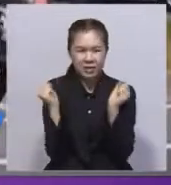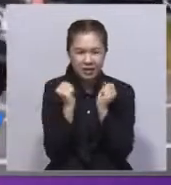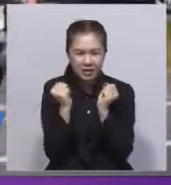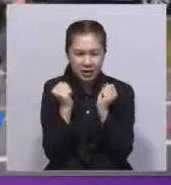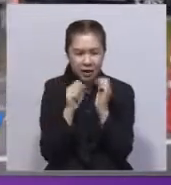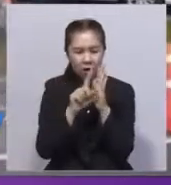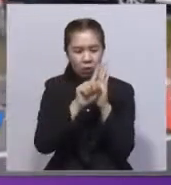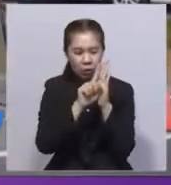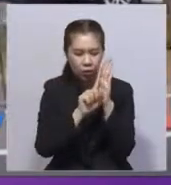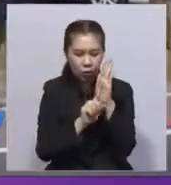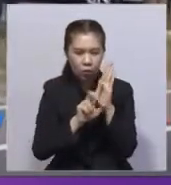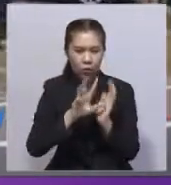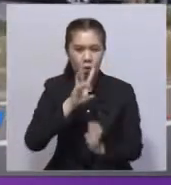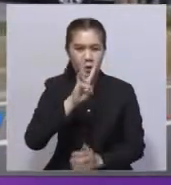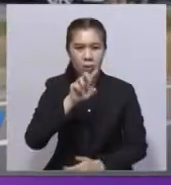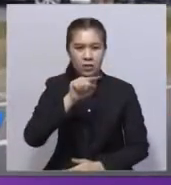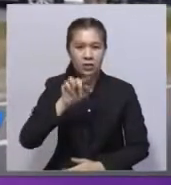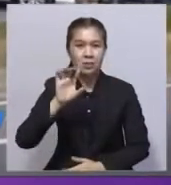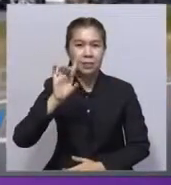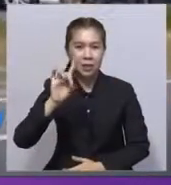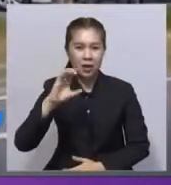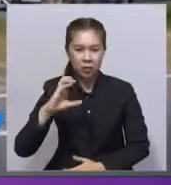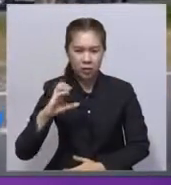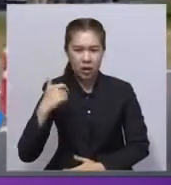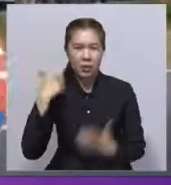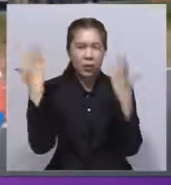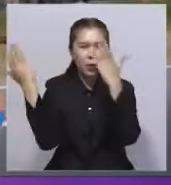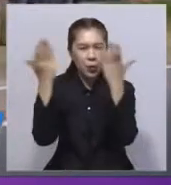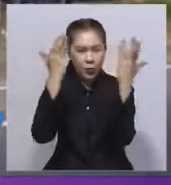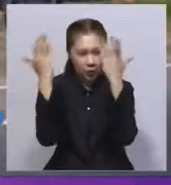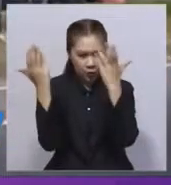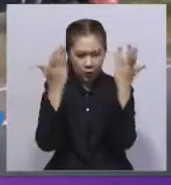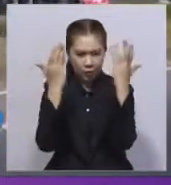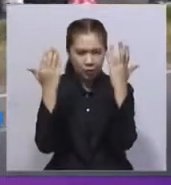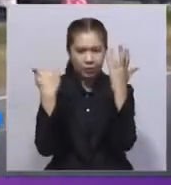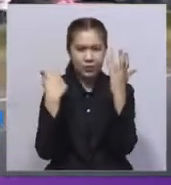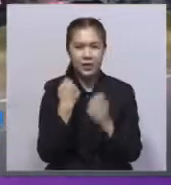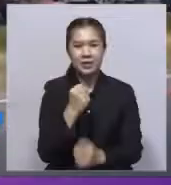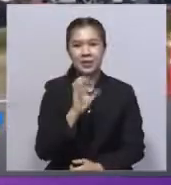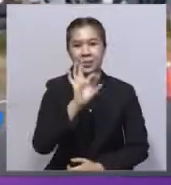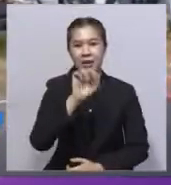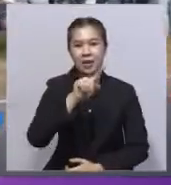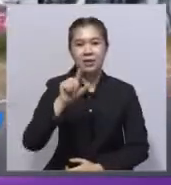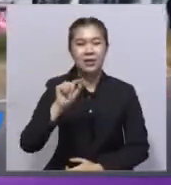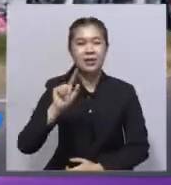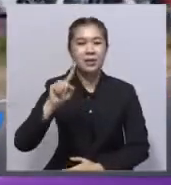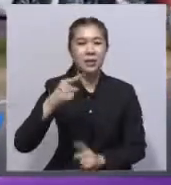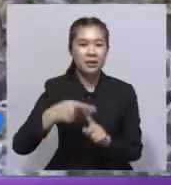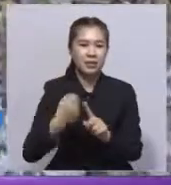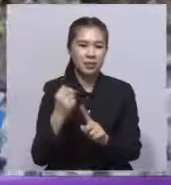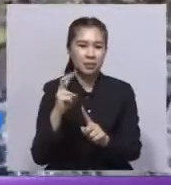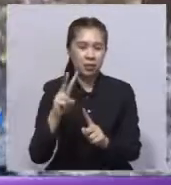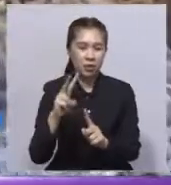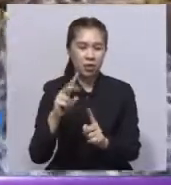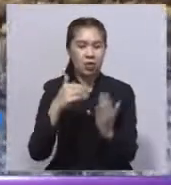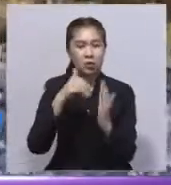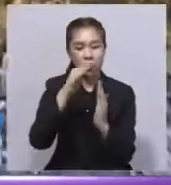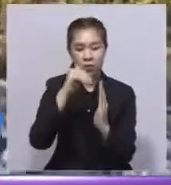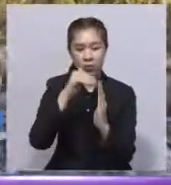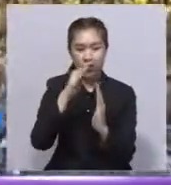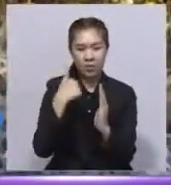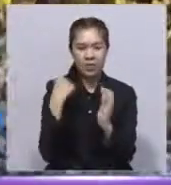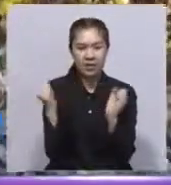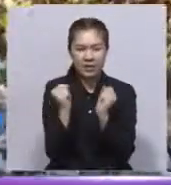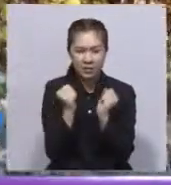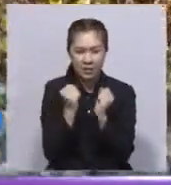งอุณหภูมิจะลดลง 6-8 องศาเซลเซียสกับมีลมแรงส่วนวันที่ 19-21 ธันวาคมประเทศไทยตอนบนจะมี